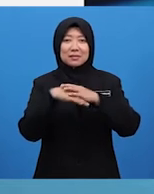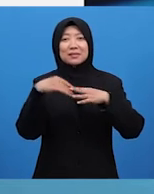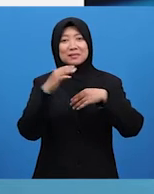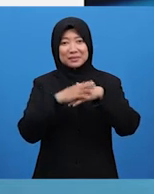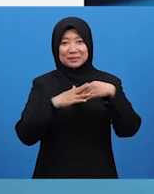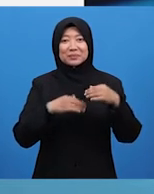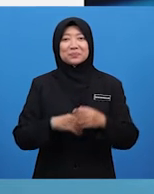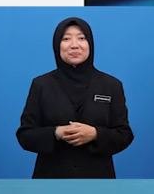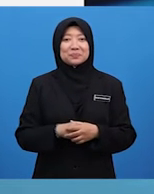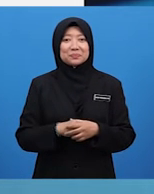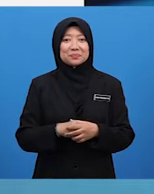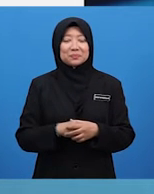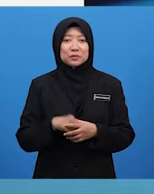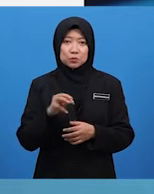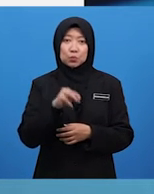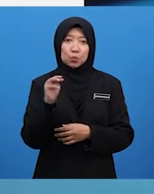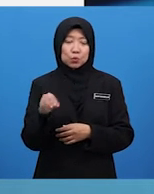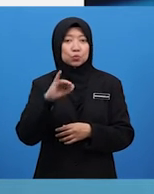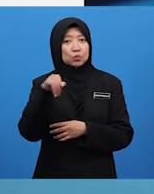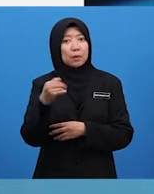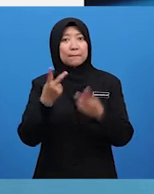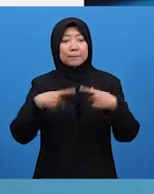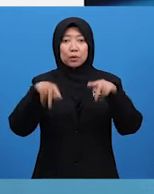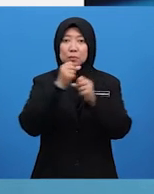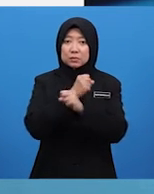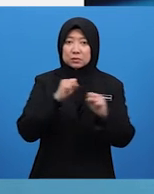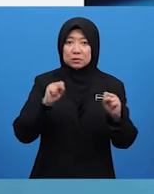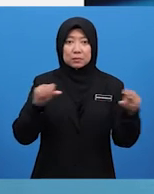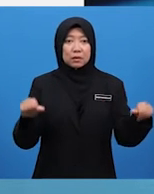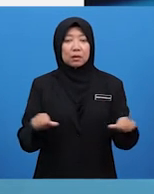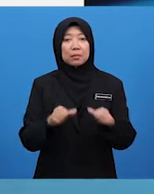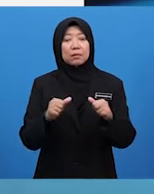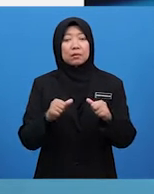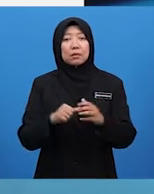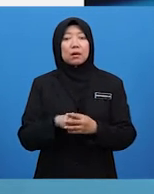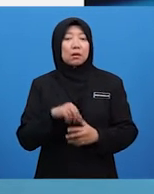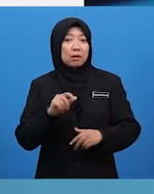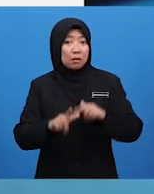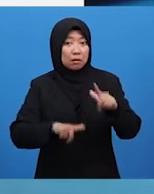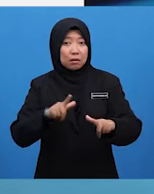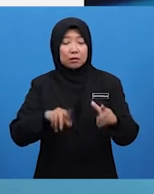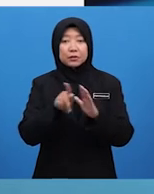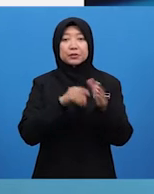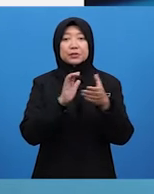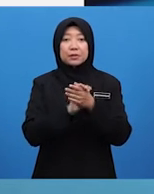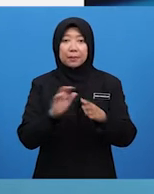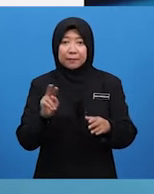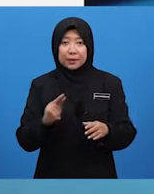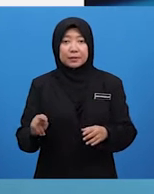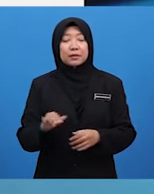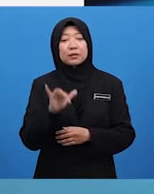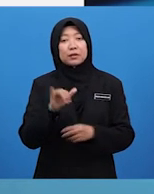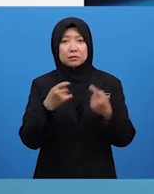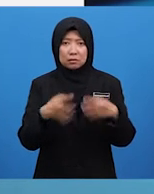Murid-murid juga perlu bersedia mengamalkan langkah-langkah keselamatan yang